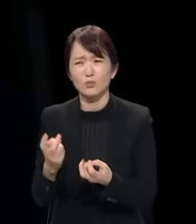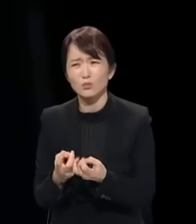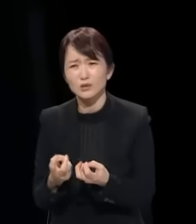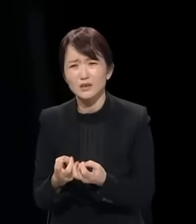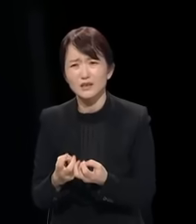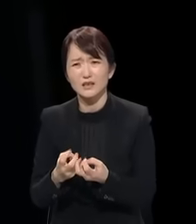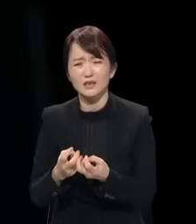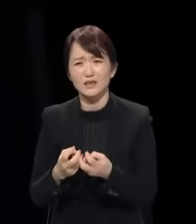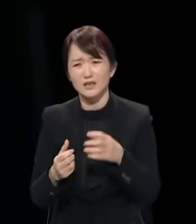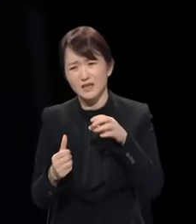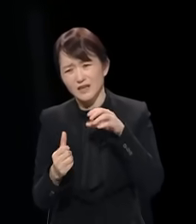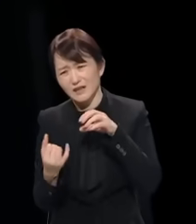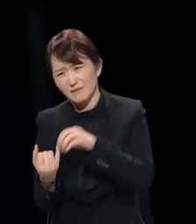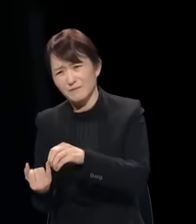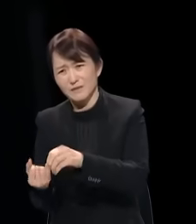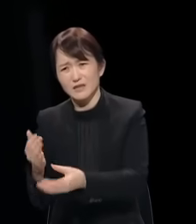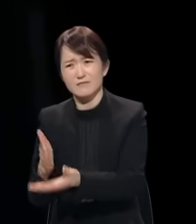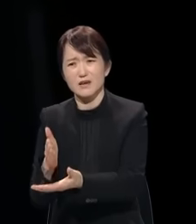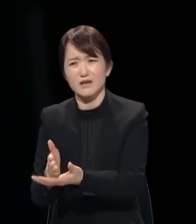그만해